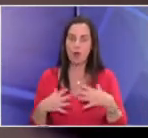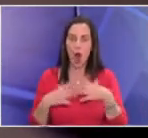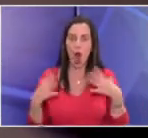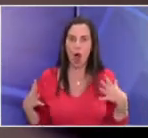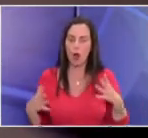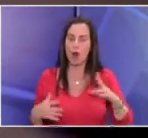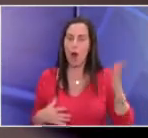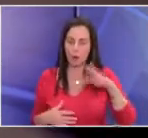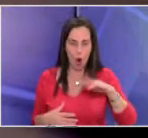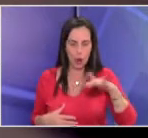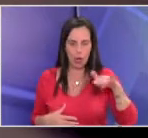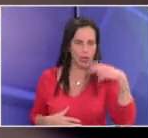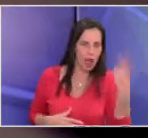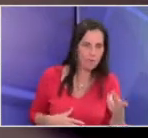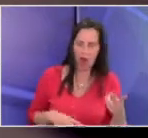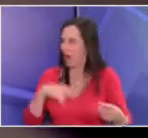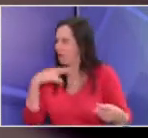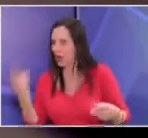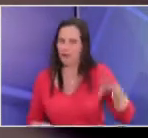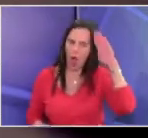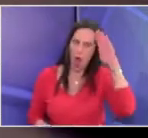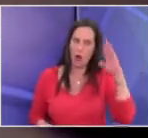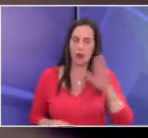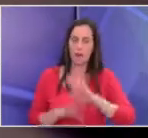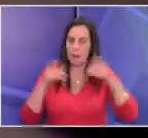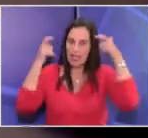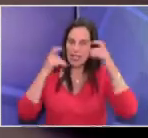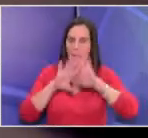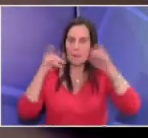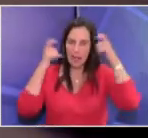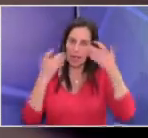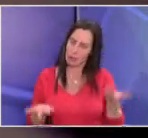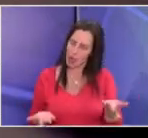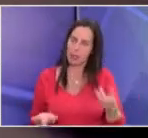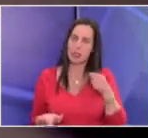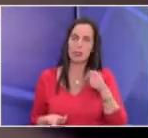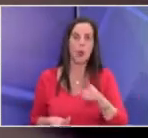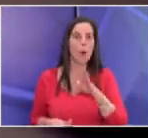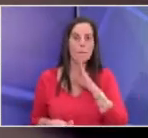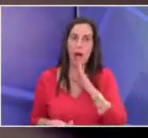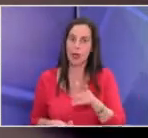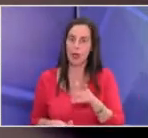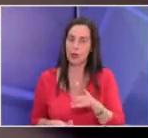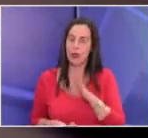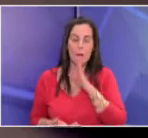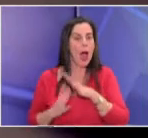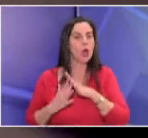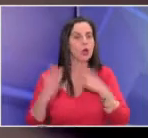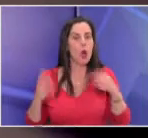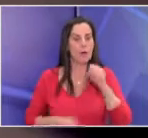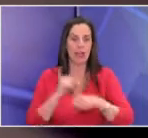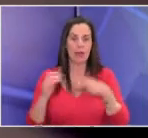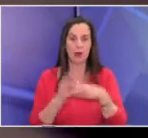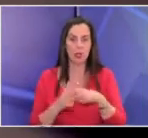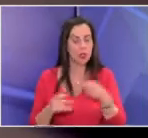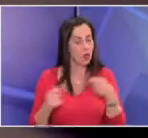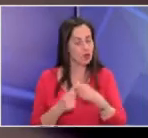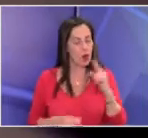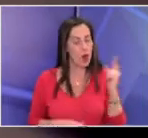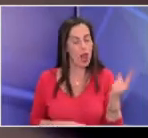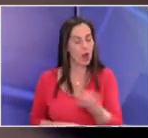קבוצות באוכלוסייה שהם, המדינה, הממשלה, מסתכלת עליהם, יש אזרחים ויש אזרחים. את משעממת אותם. לא,